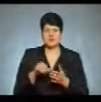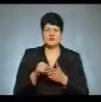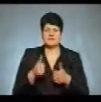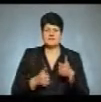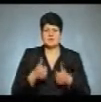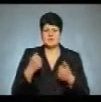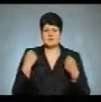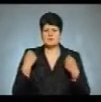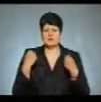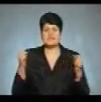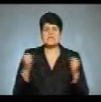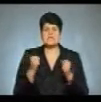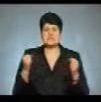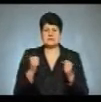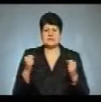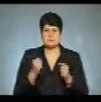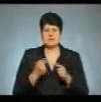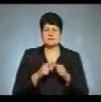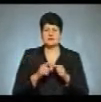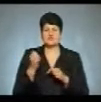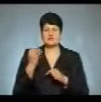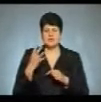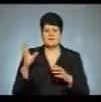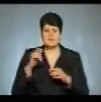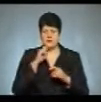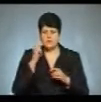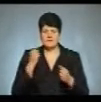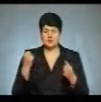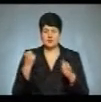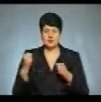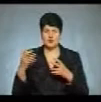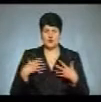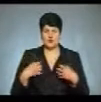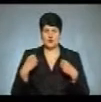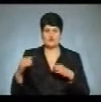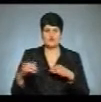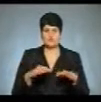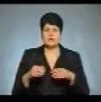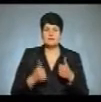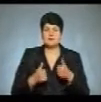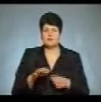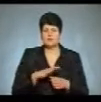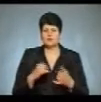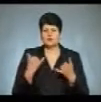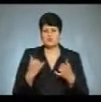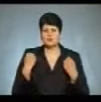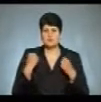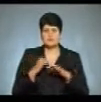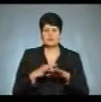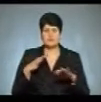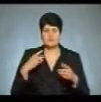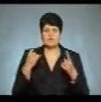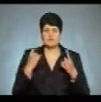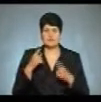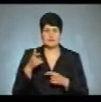змаганнях «Спортивна зима». Це 14-ті всеукраїнські фізкультурно-оздоровчі заходи. Змагання відбулися сьогодні у спортивному залі